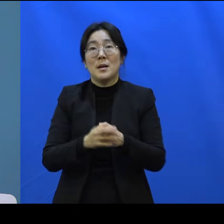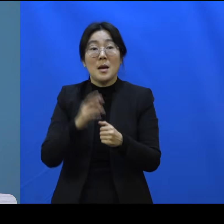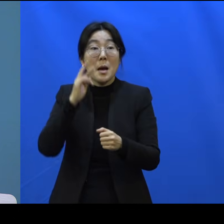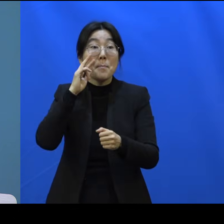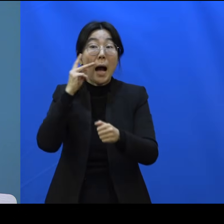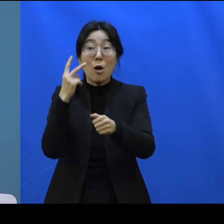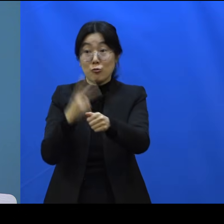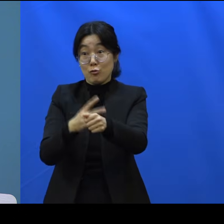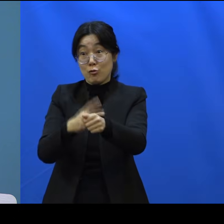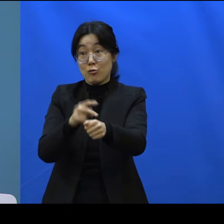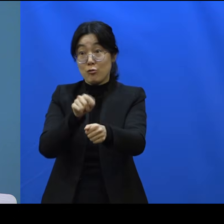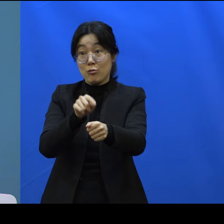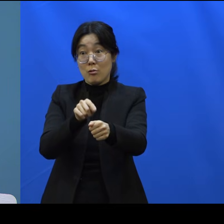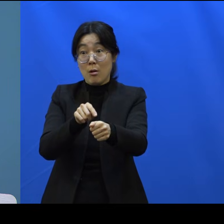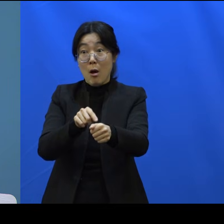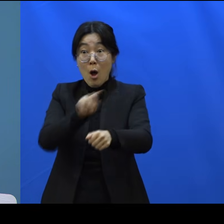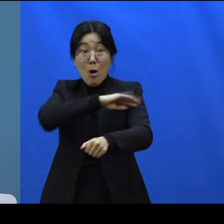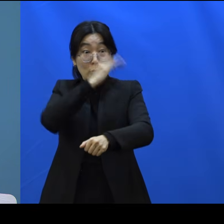가시를